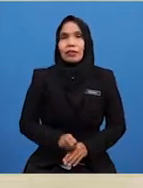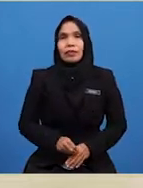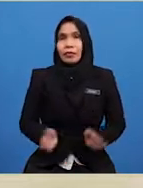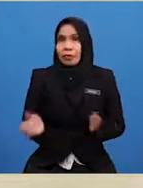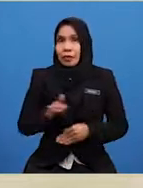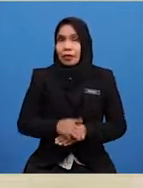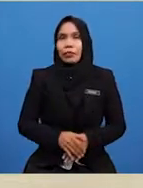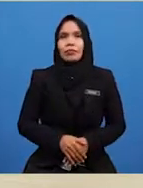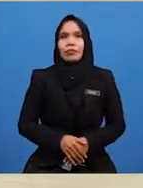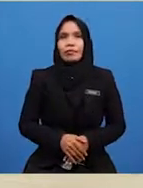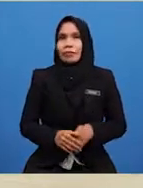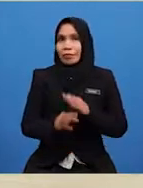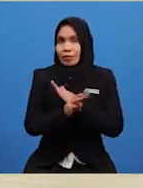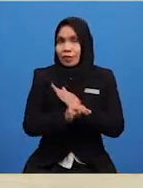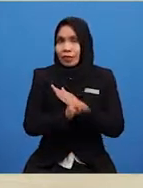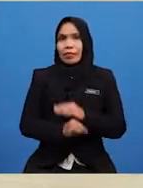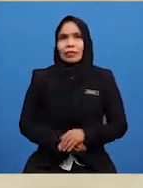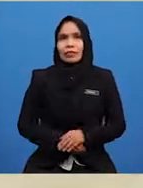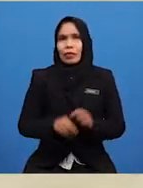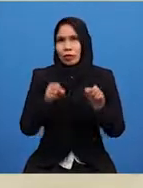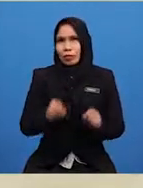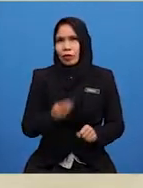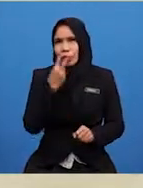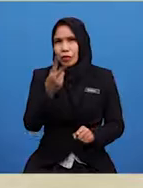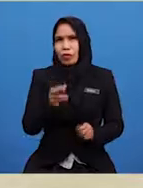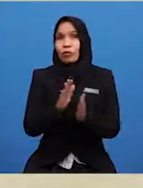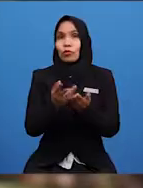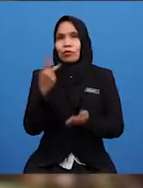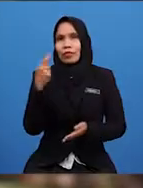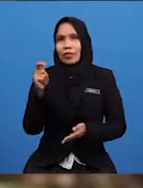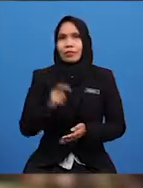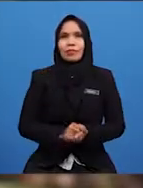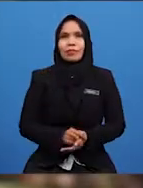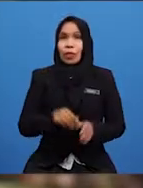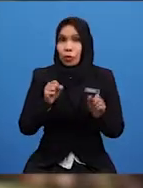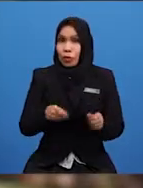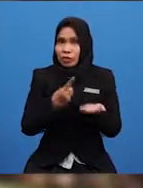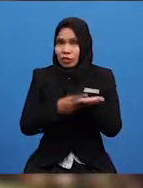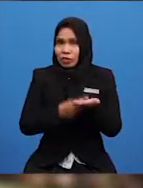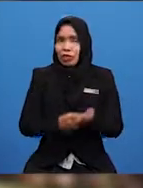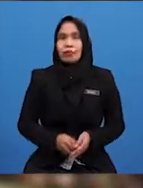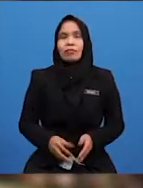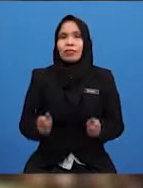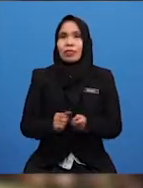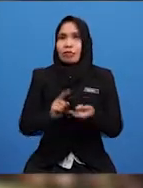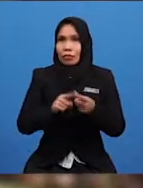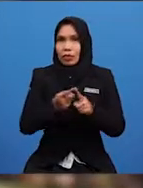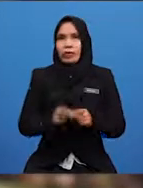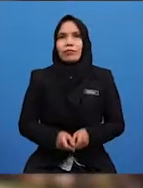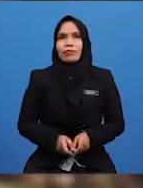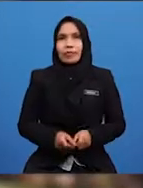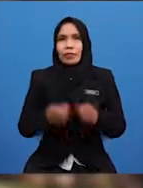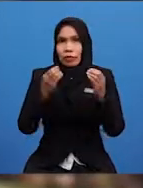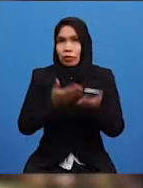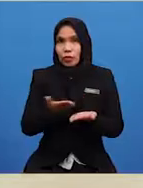Murid-murid boleh rujuk buku teks dan bincang bersama kawan-kawan tau. Baiklah murid-murid, cikgu berikan masa untuk